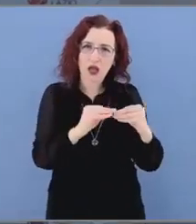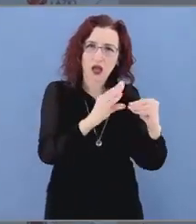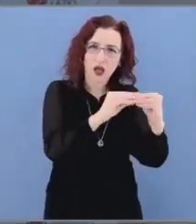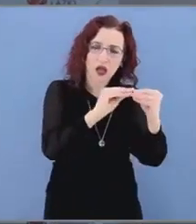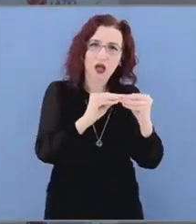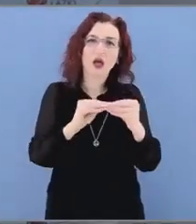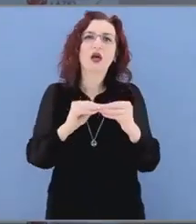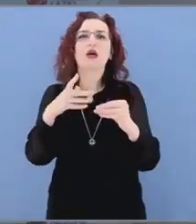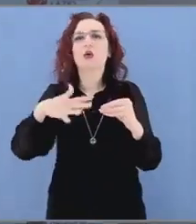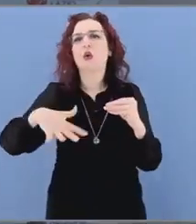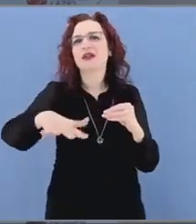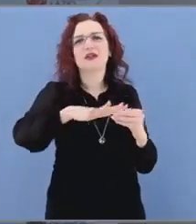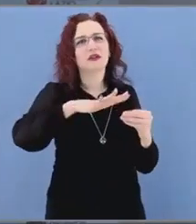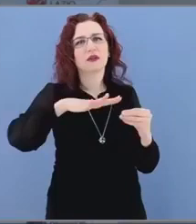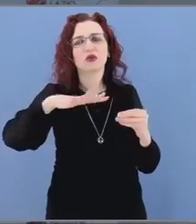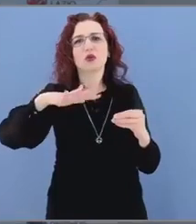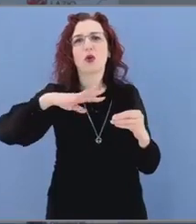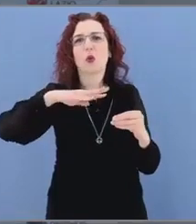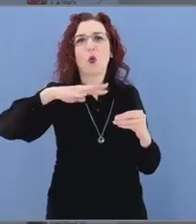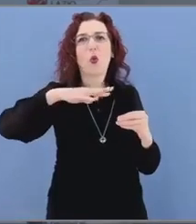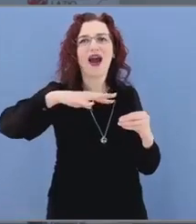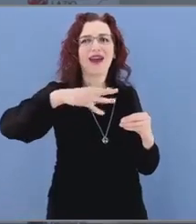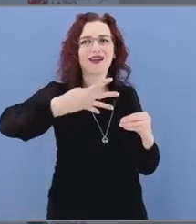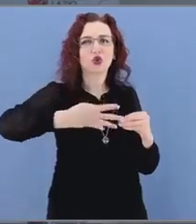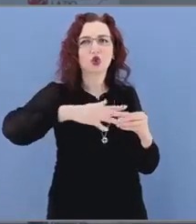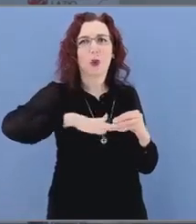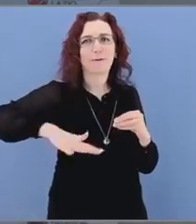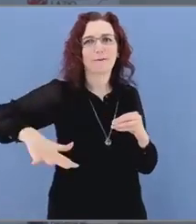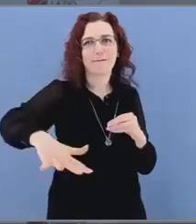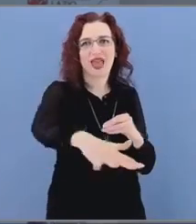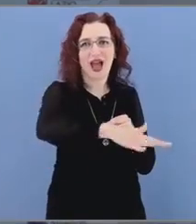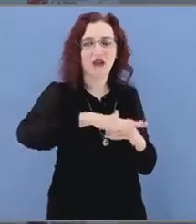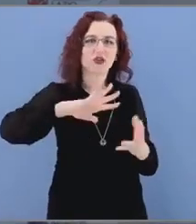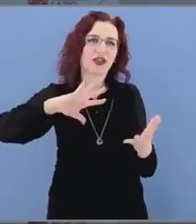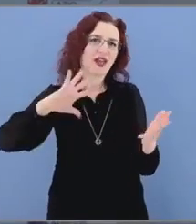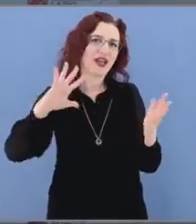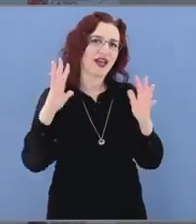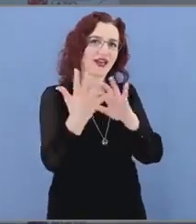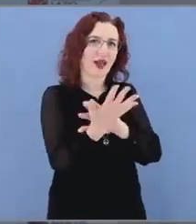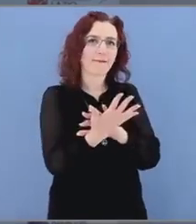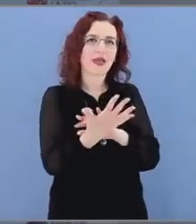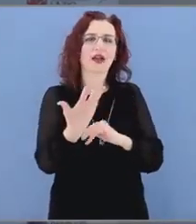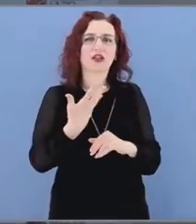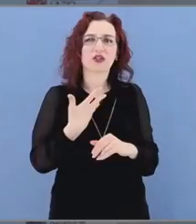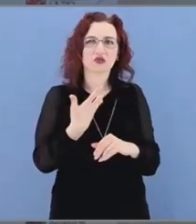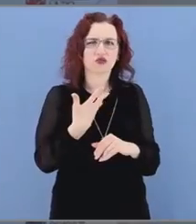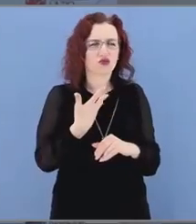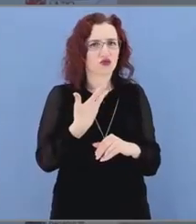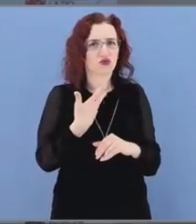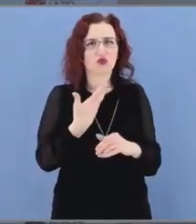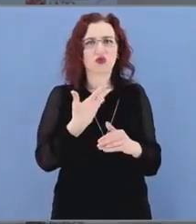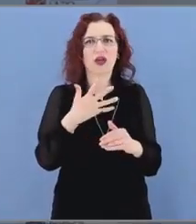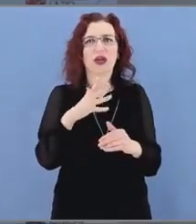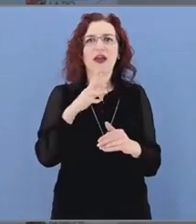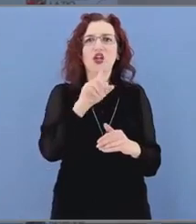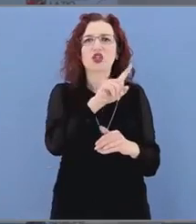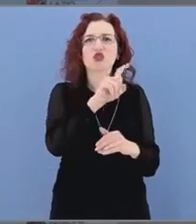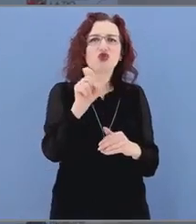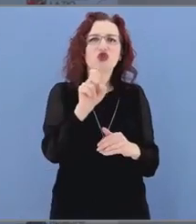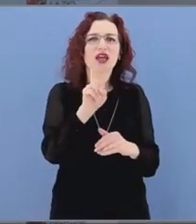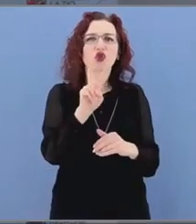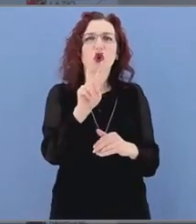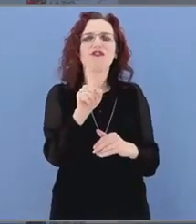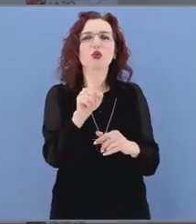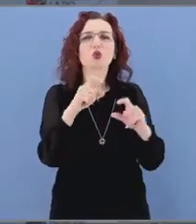ci sono 35 milioni di intervento per riqualificare il palazzo, sono 121 gli appartamenti che